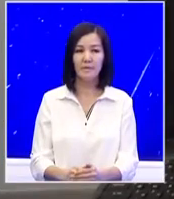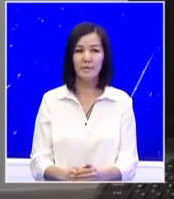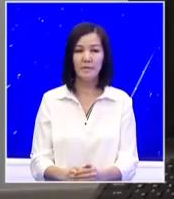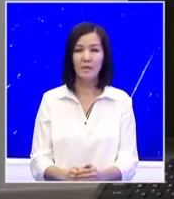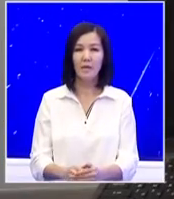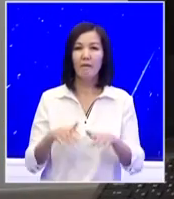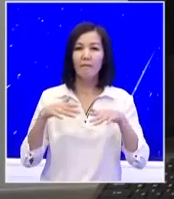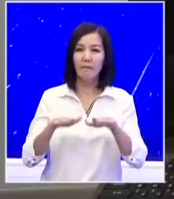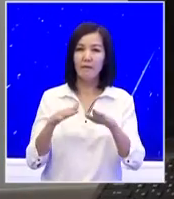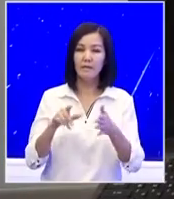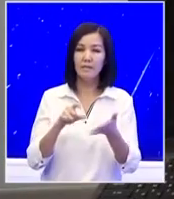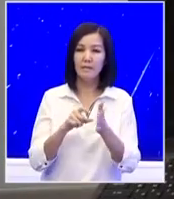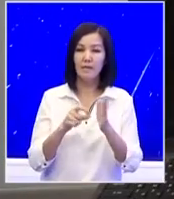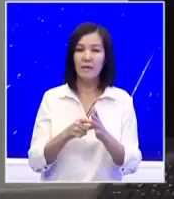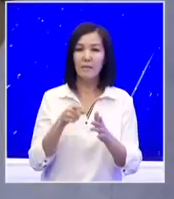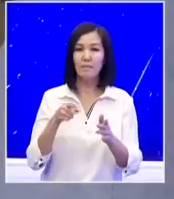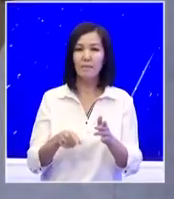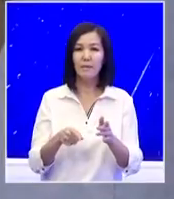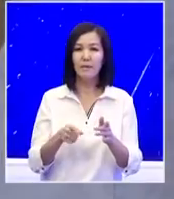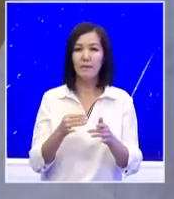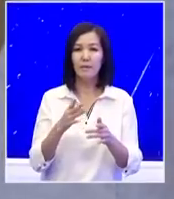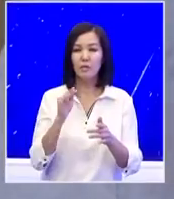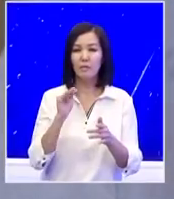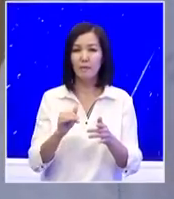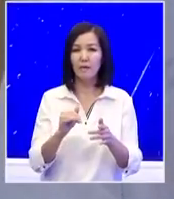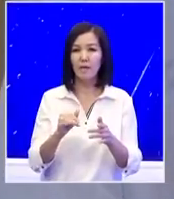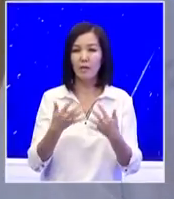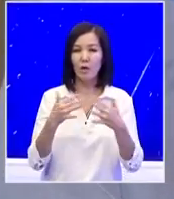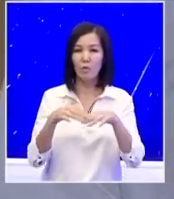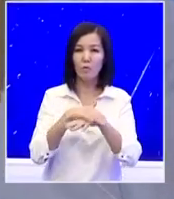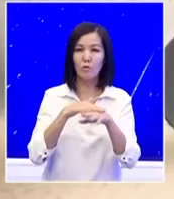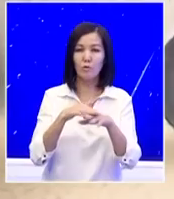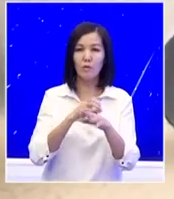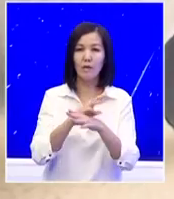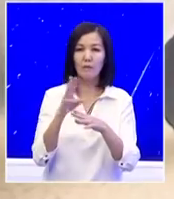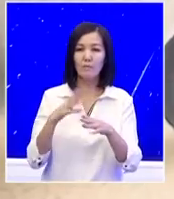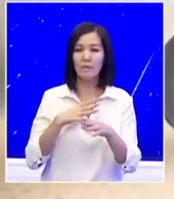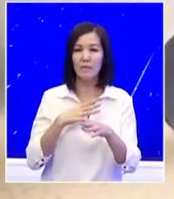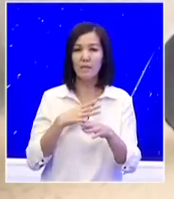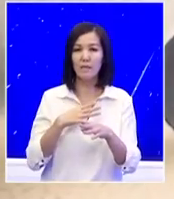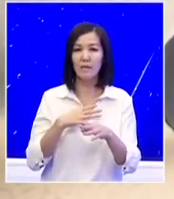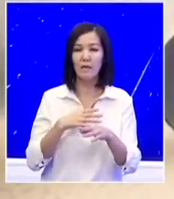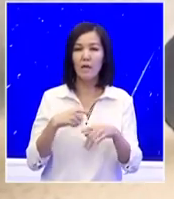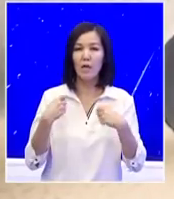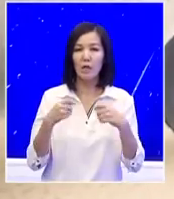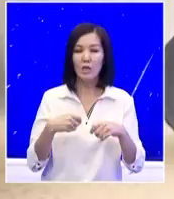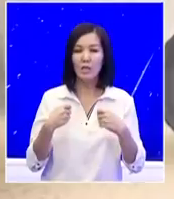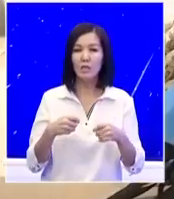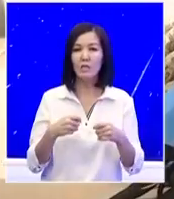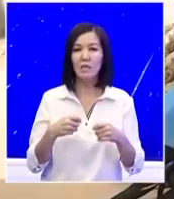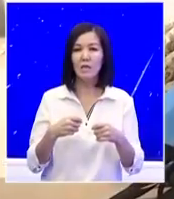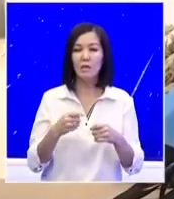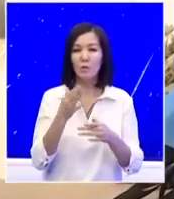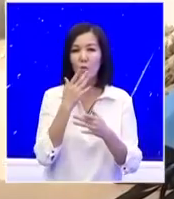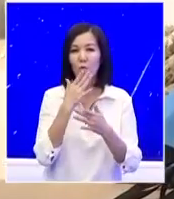Тігін цехі бүгінге дейін бірнеше мың маска тігіп ауыл тұрғындарын қамтамасыз етіпті. Ауыл өнері ательесі негізінен ешкі, түйе жүнінен ұлттық үлгідегі